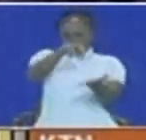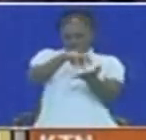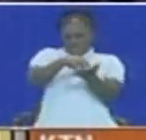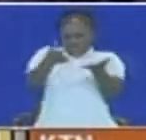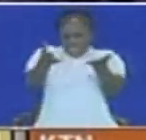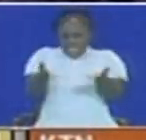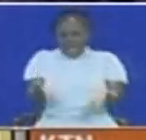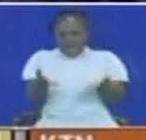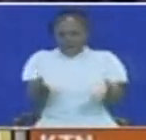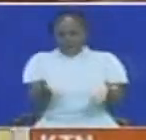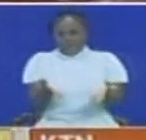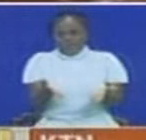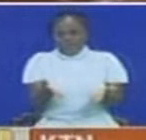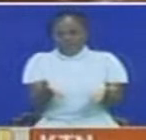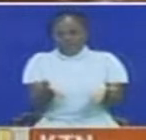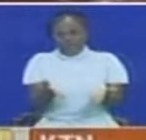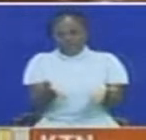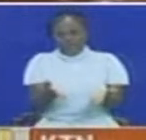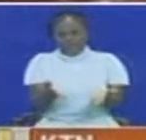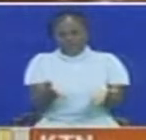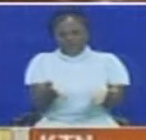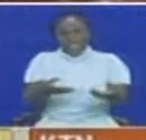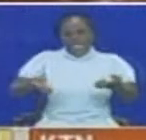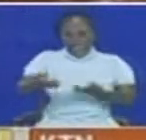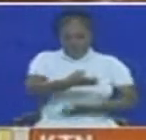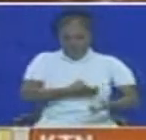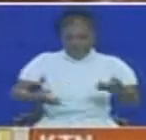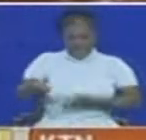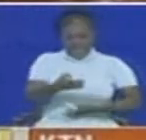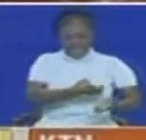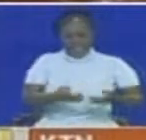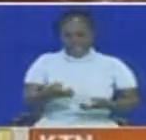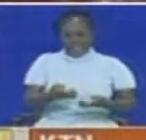a situation which is economically